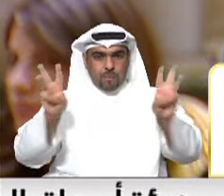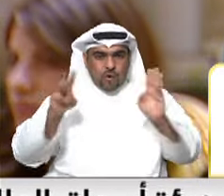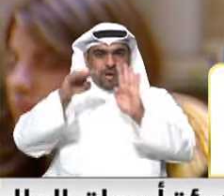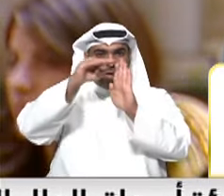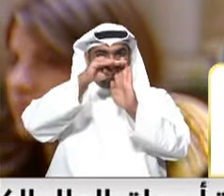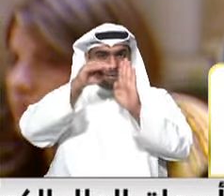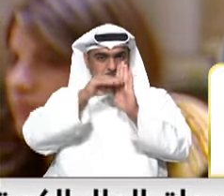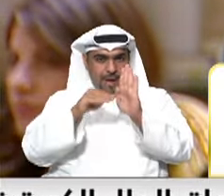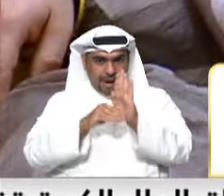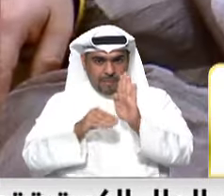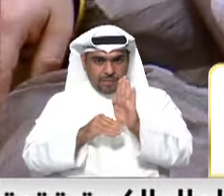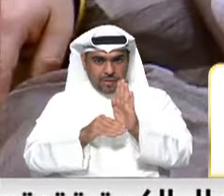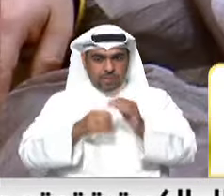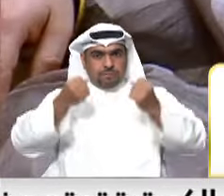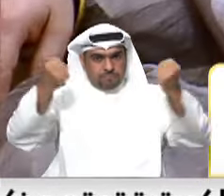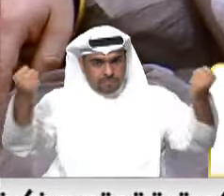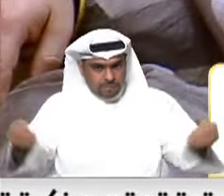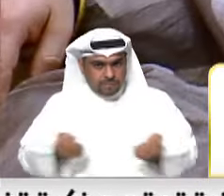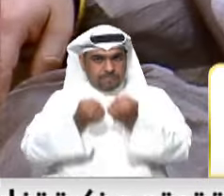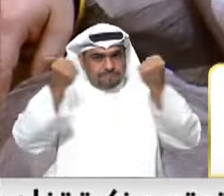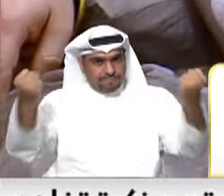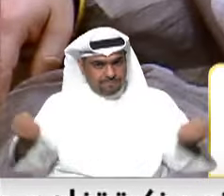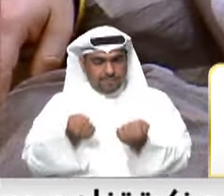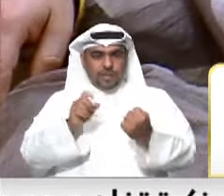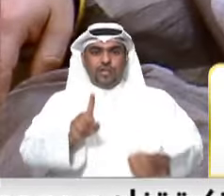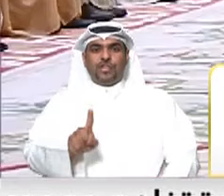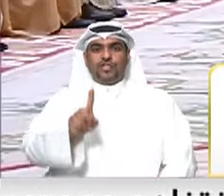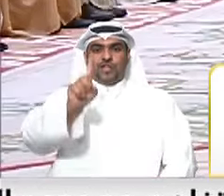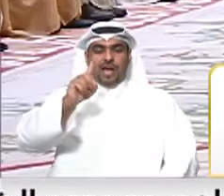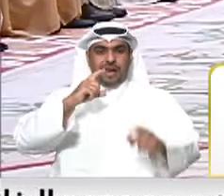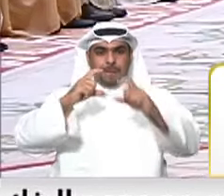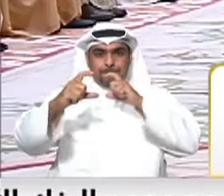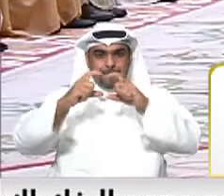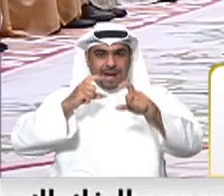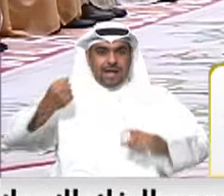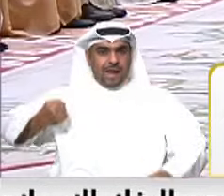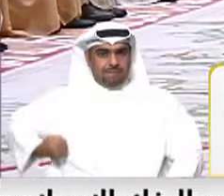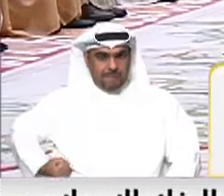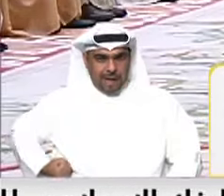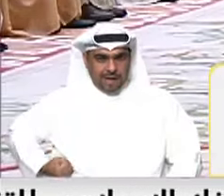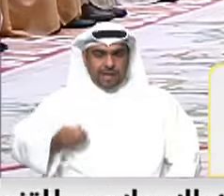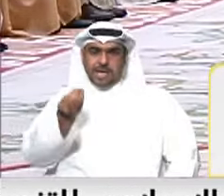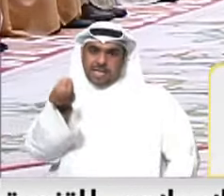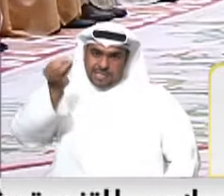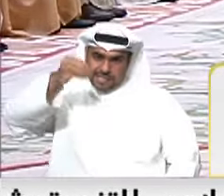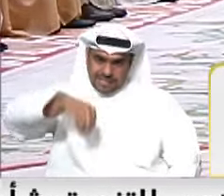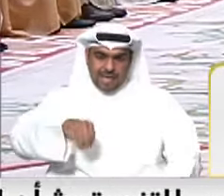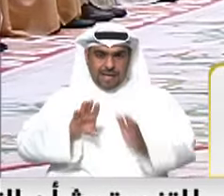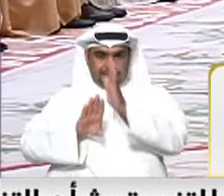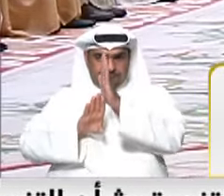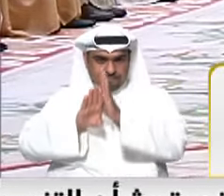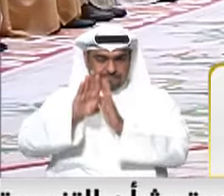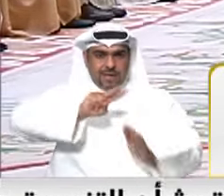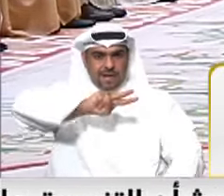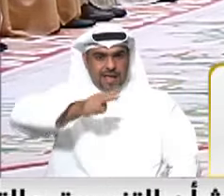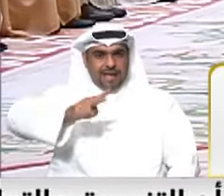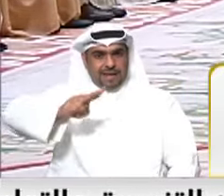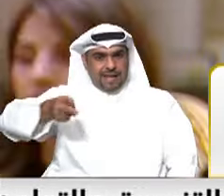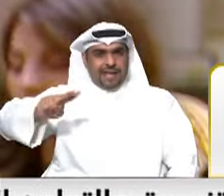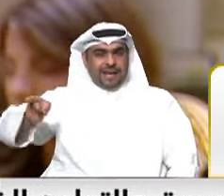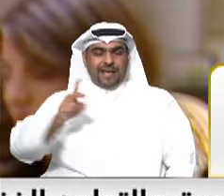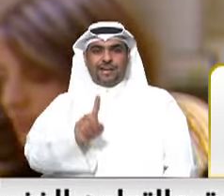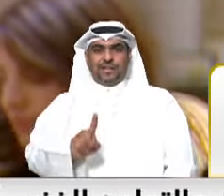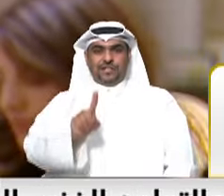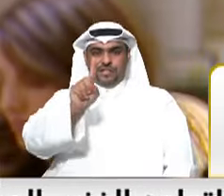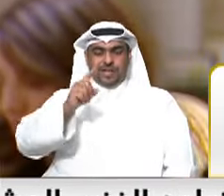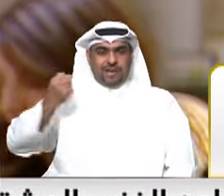حافزا لمواصلة مسيرة المصرف وإنجازا يضاف إلى سلسلة إنجازات قطاع الخدمات المالية في